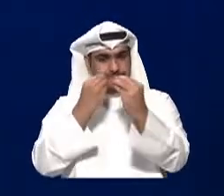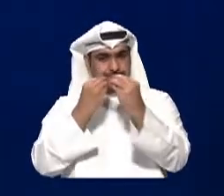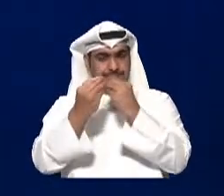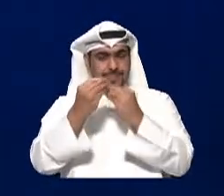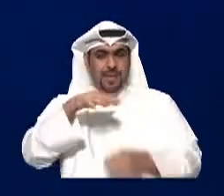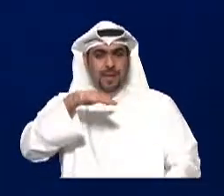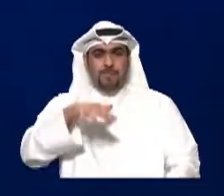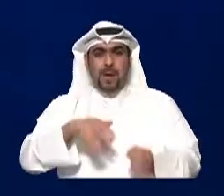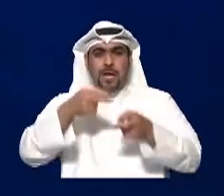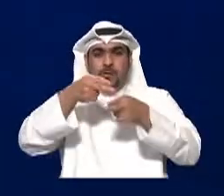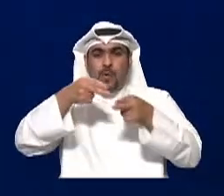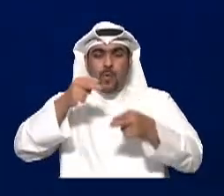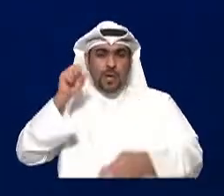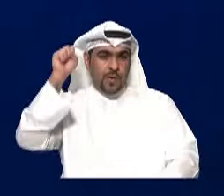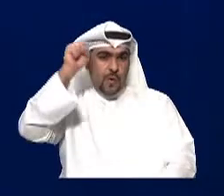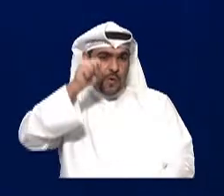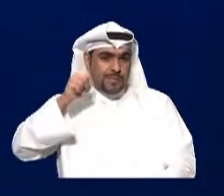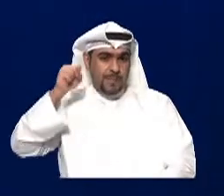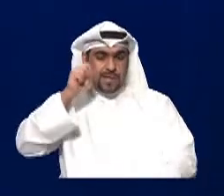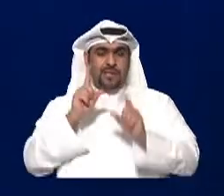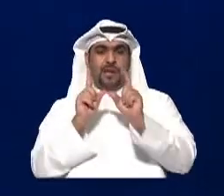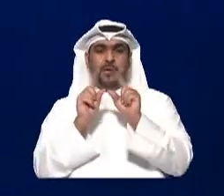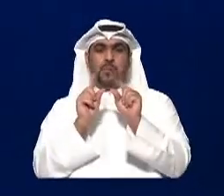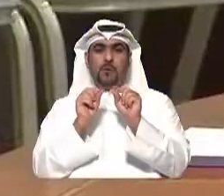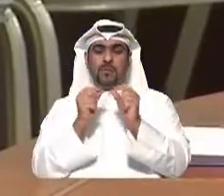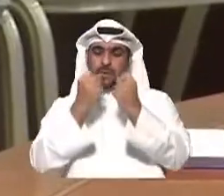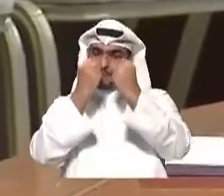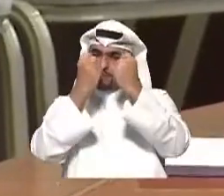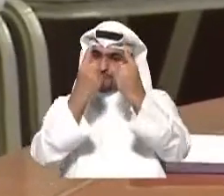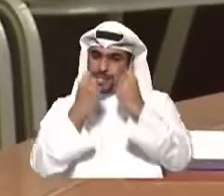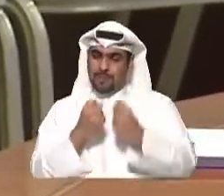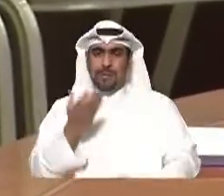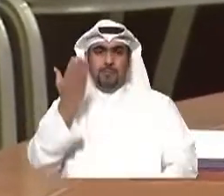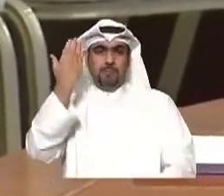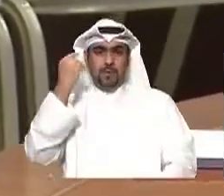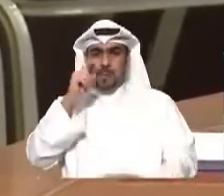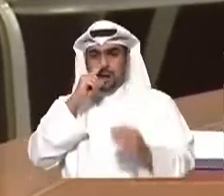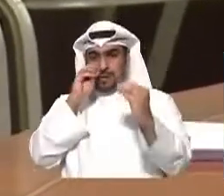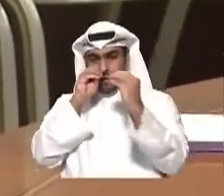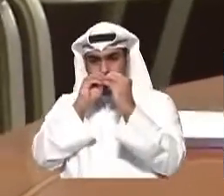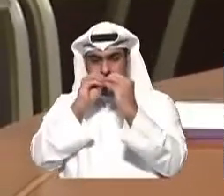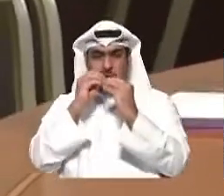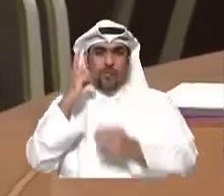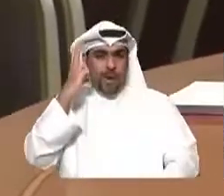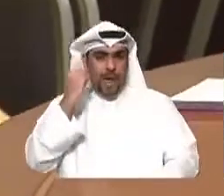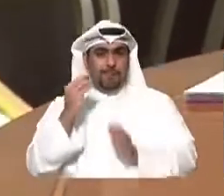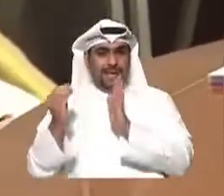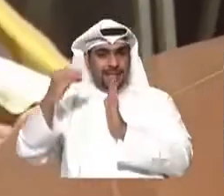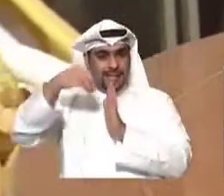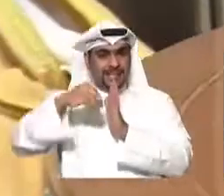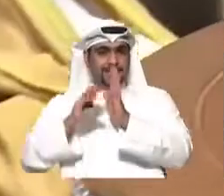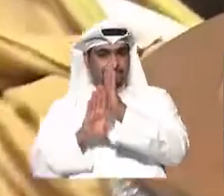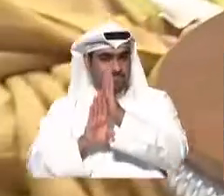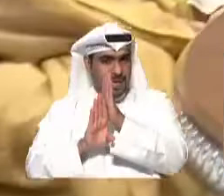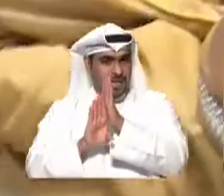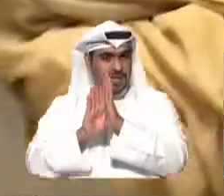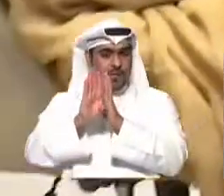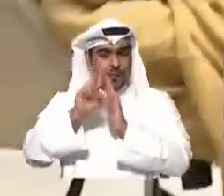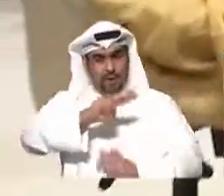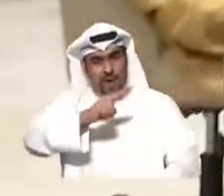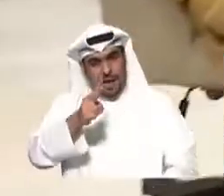الثنائية المتينة والوطيدة التي تربط البلدين الصديقين وسبل تعزيزها وتطويرها في مختلف